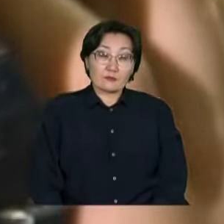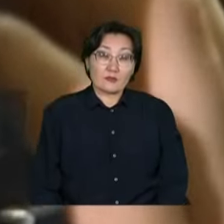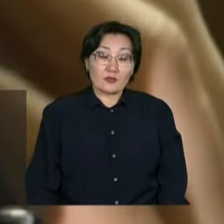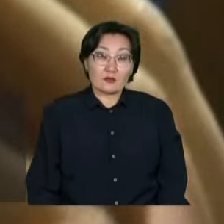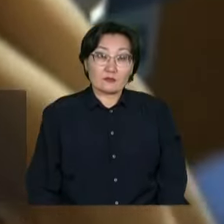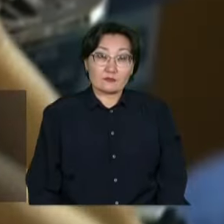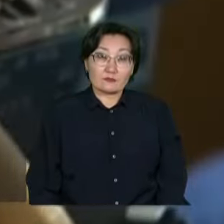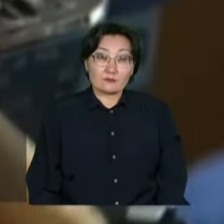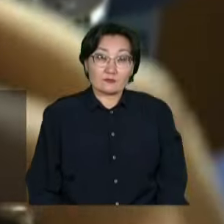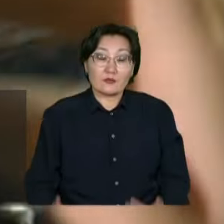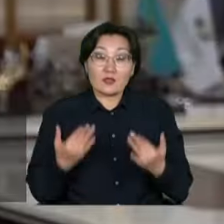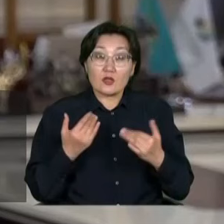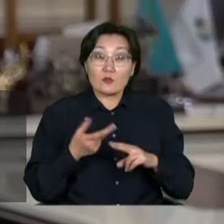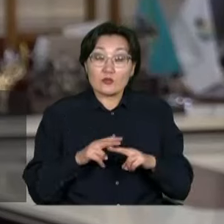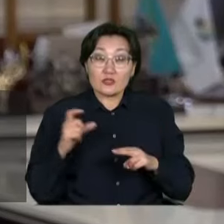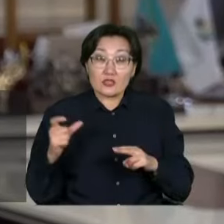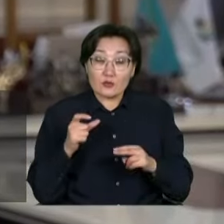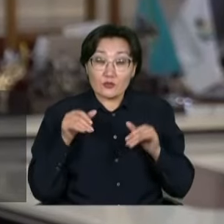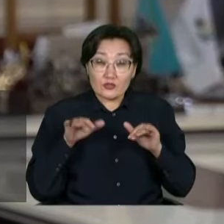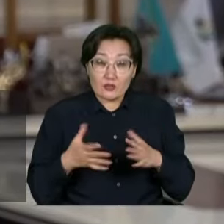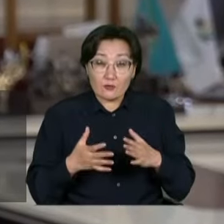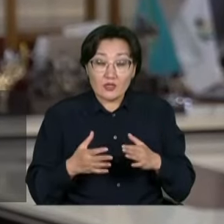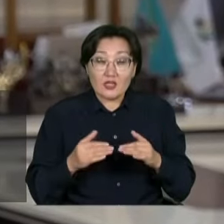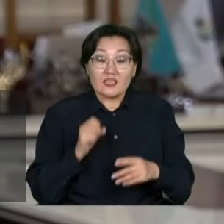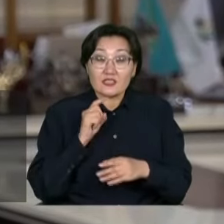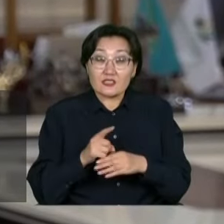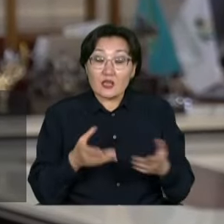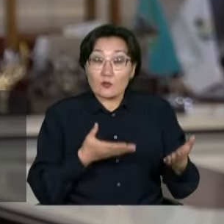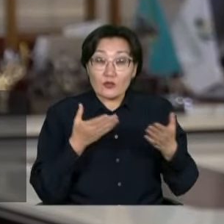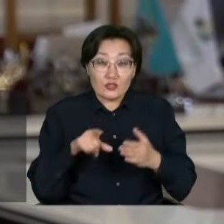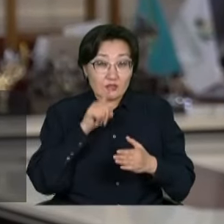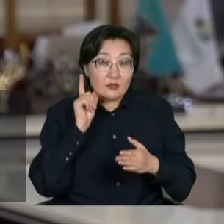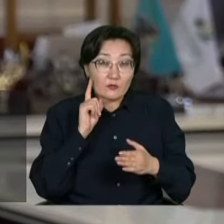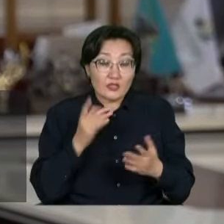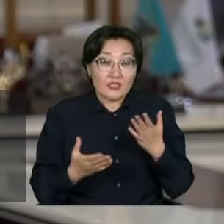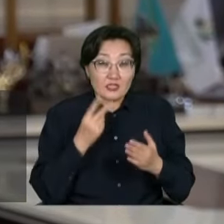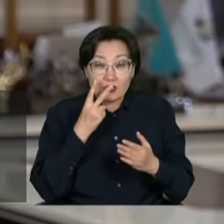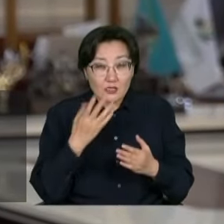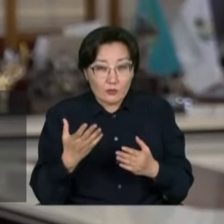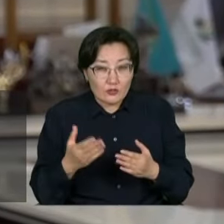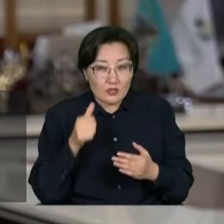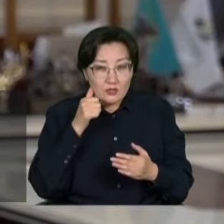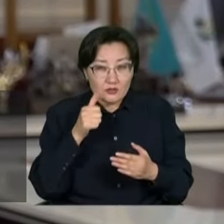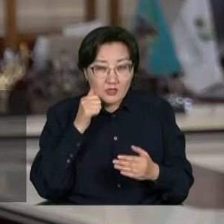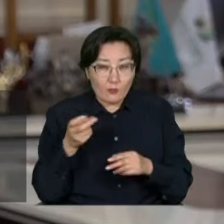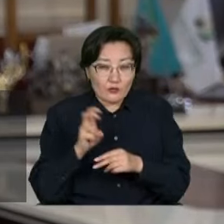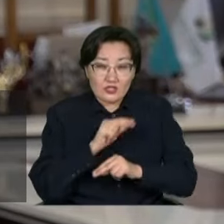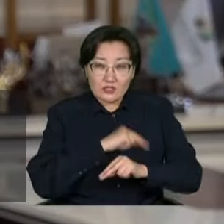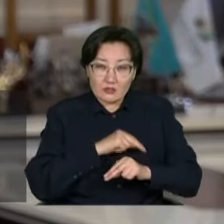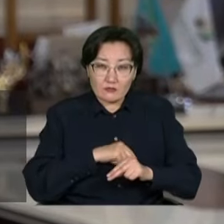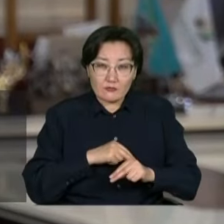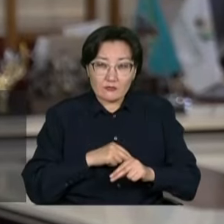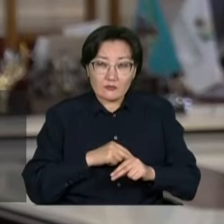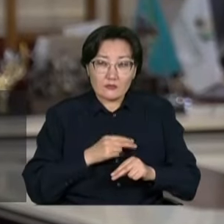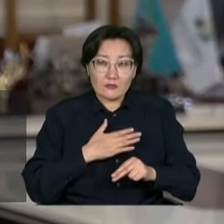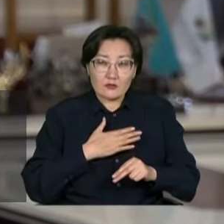Ущерб экономике происходит. Поэтому задача вовлечь молодежь, если не видит, у него острее глаз. Завтра они придут на работу, у них должно быть неприятие.